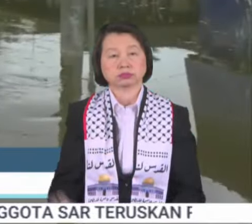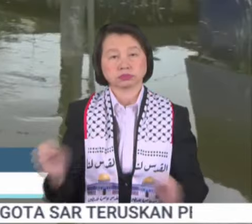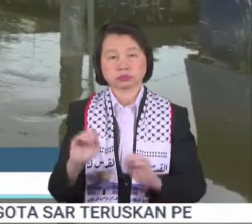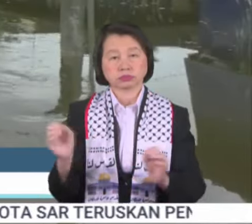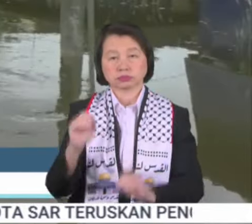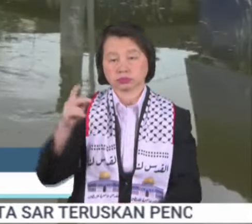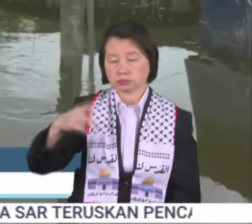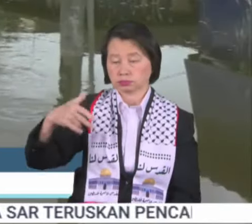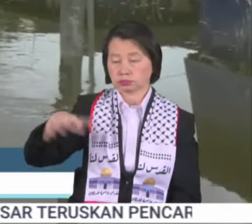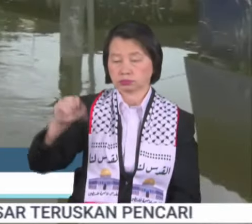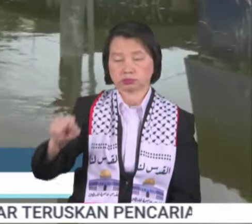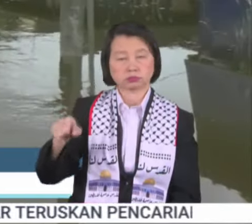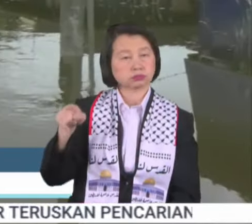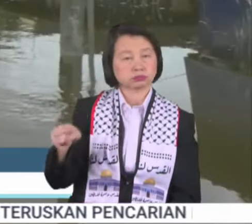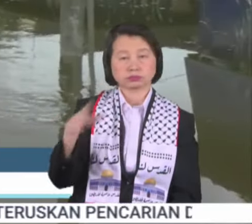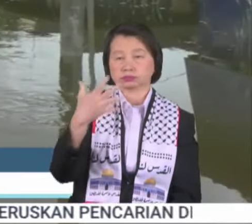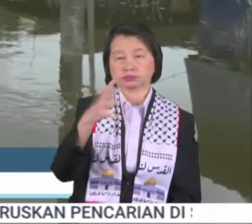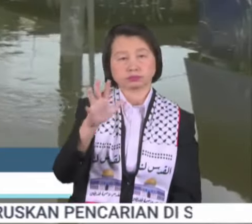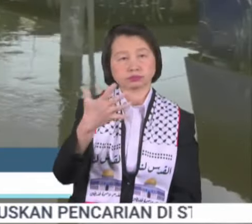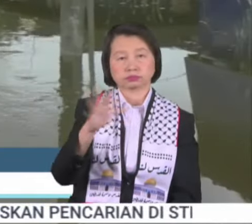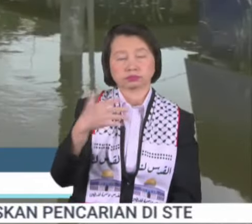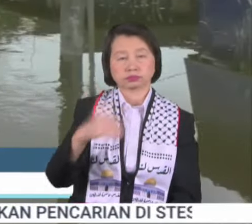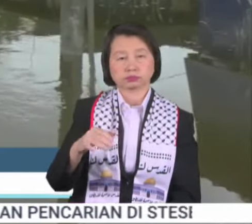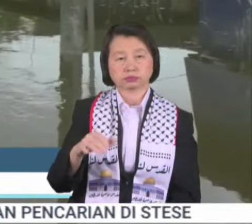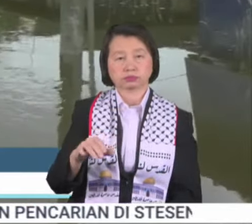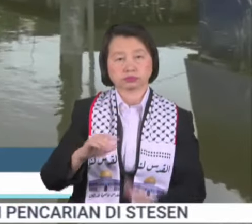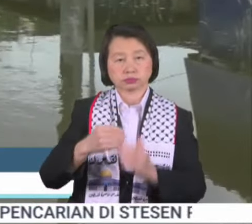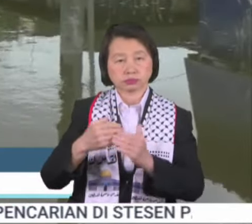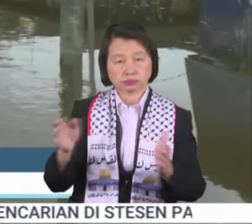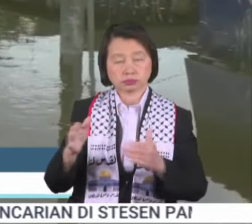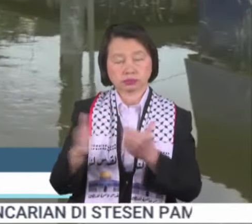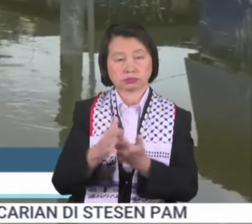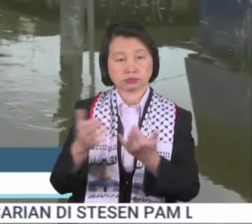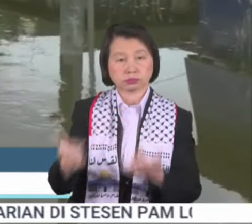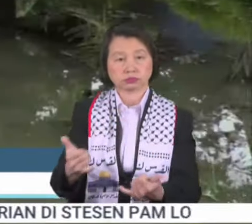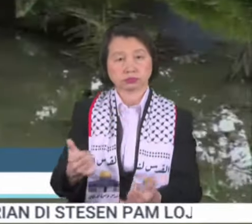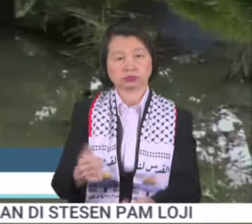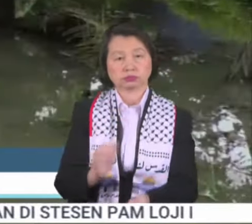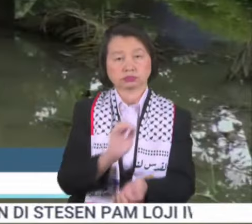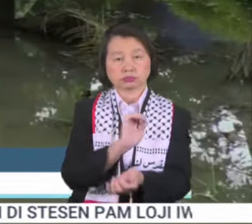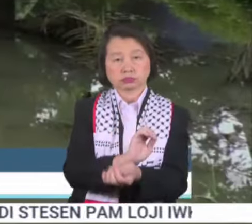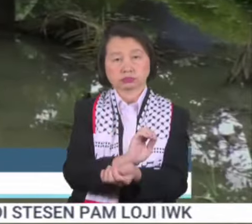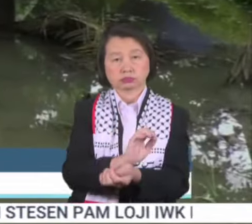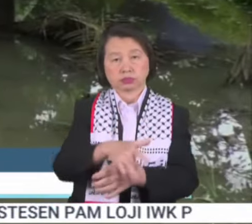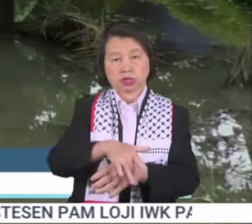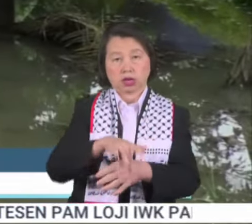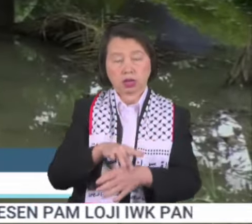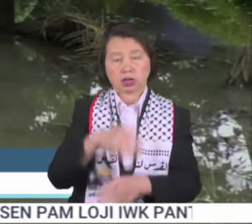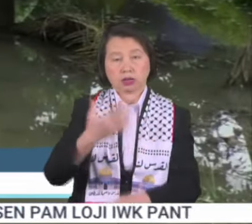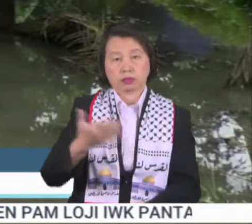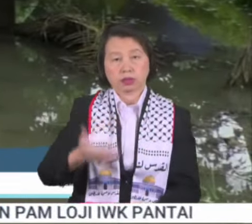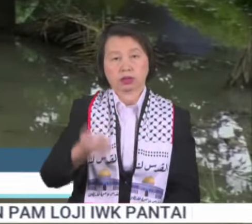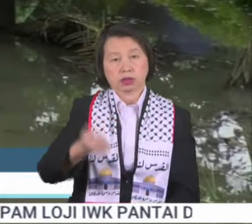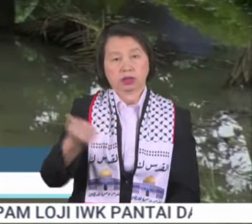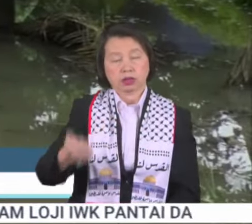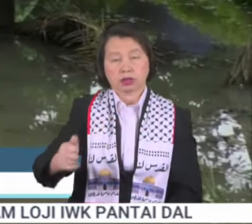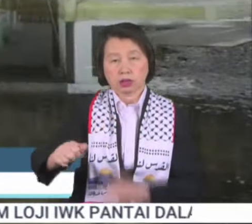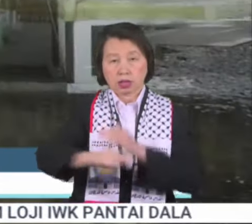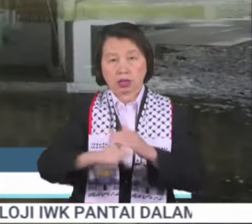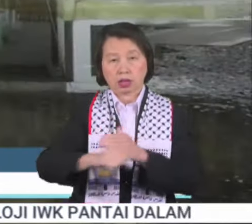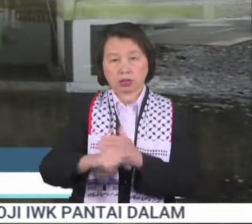Tiada pusat pemindahan sementara PPS yang diaktifkan sehingga kini. Bantuan awal berupa barangan keperluan